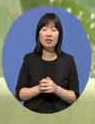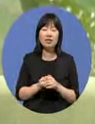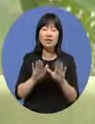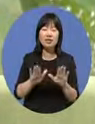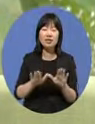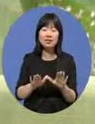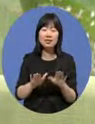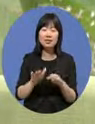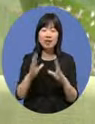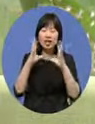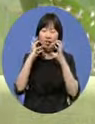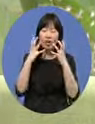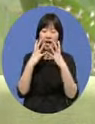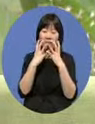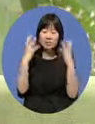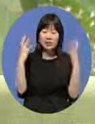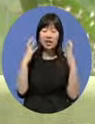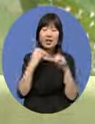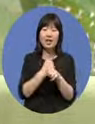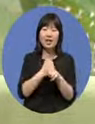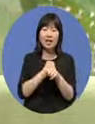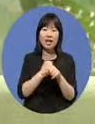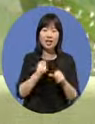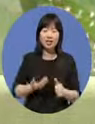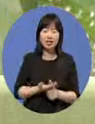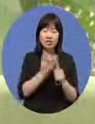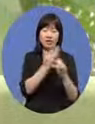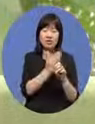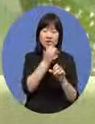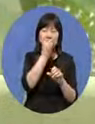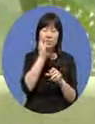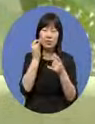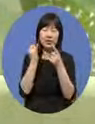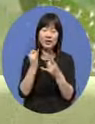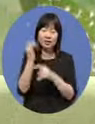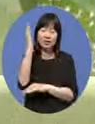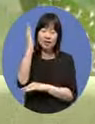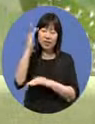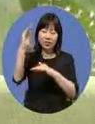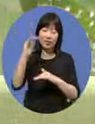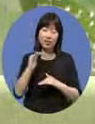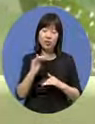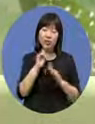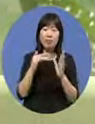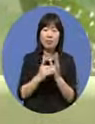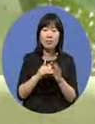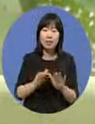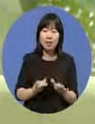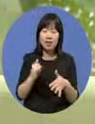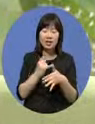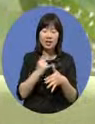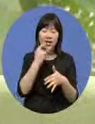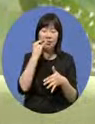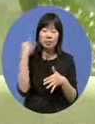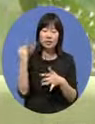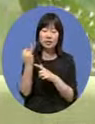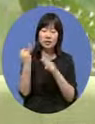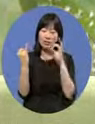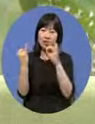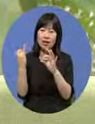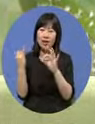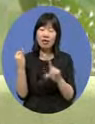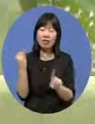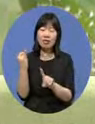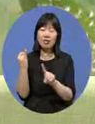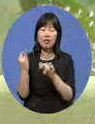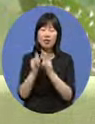이제 그 소아 비만 아동을 키우고 있는 어머님들에 대한 얘기를 이제 전반적으로 해주셨는데요. 우리 지은이 어머님 같은 경우에는 이제